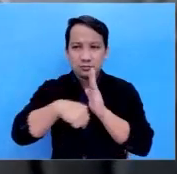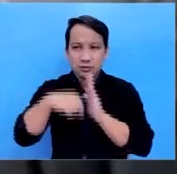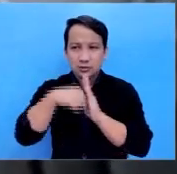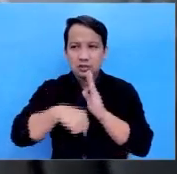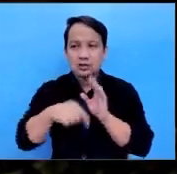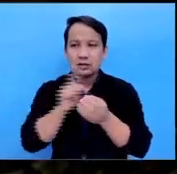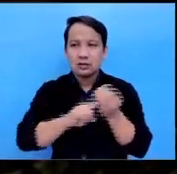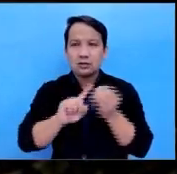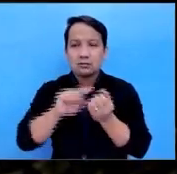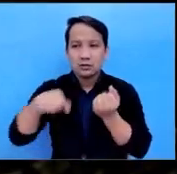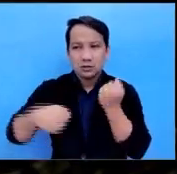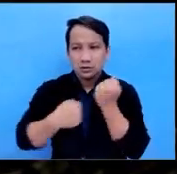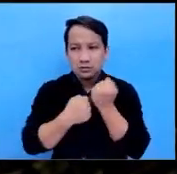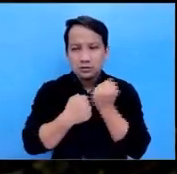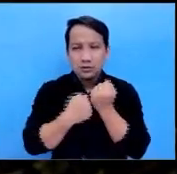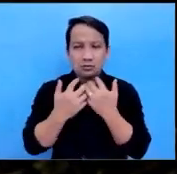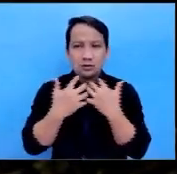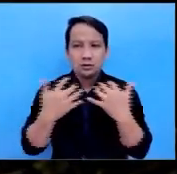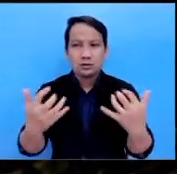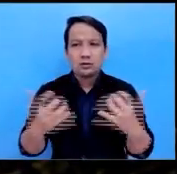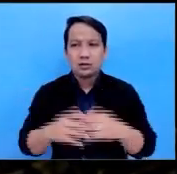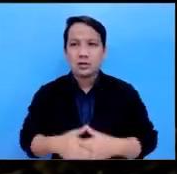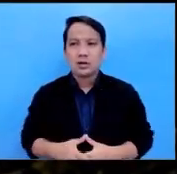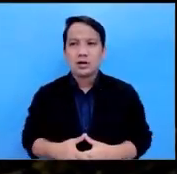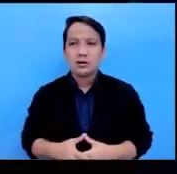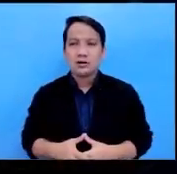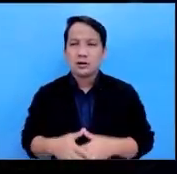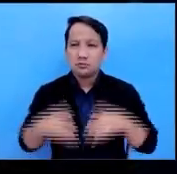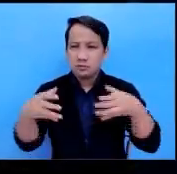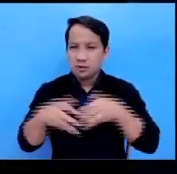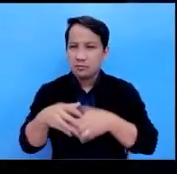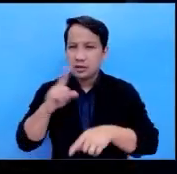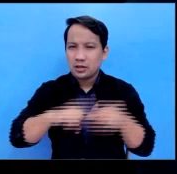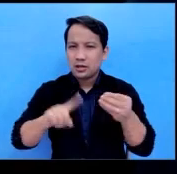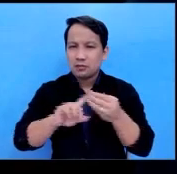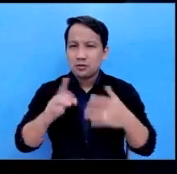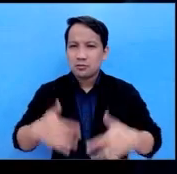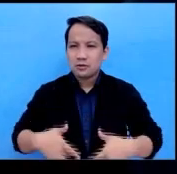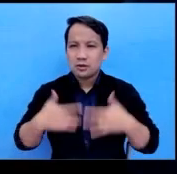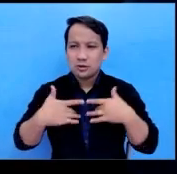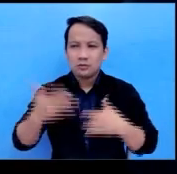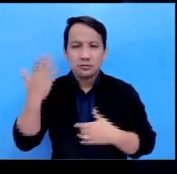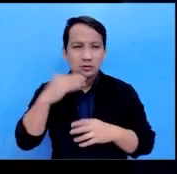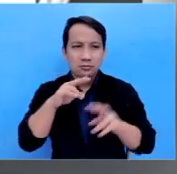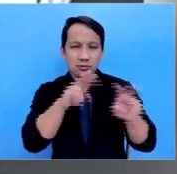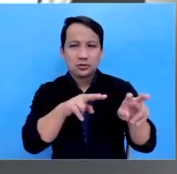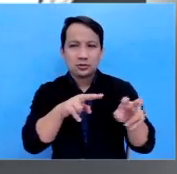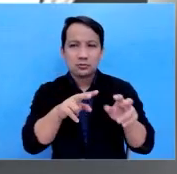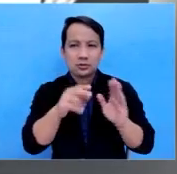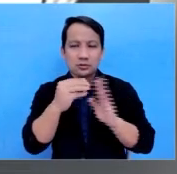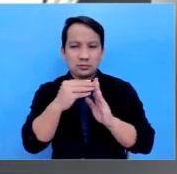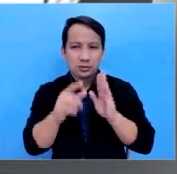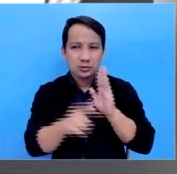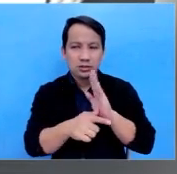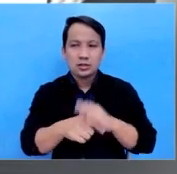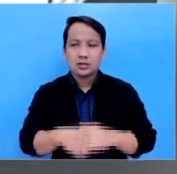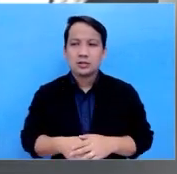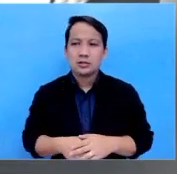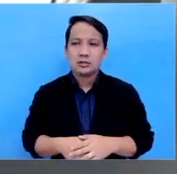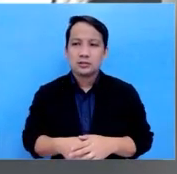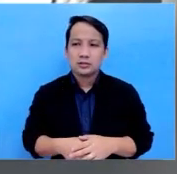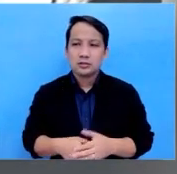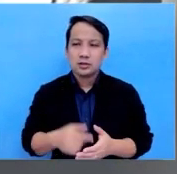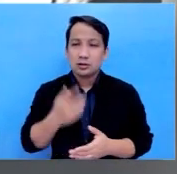pinag-uugatan ng suporta ng Marcos loyalists. Sa klaw nito, hindi lamang ang mga nabuhay at nasilayan ang patas militar. Dahil